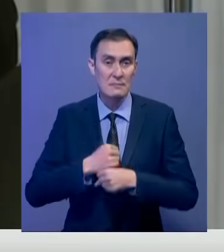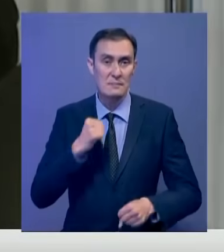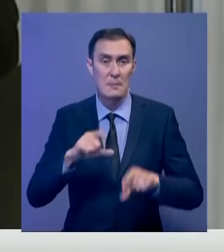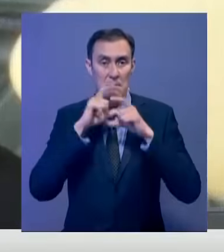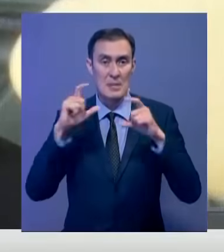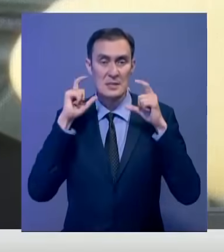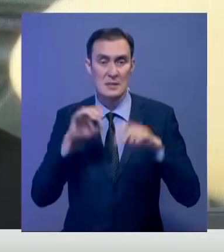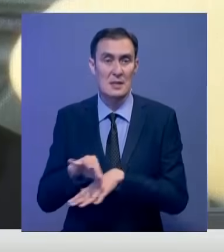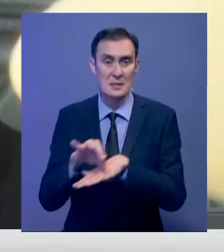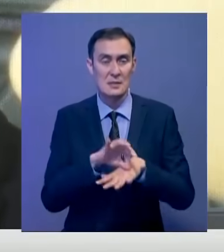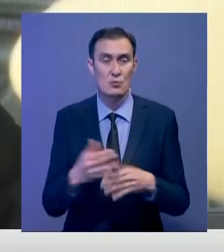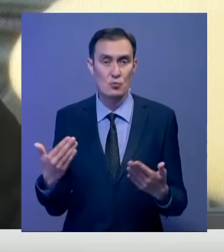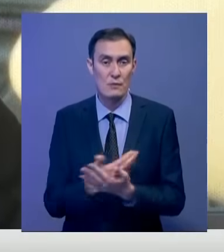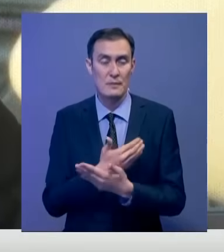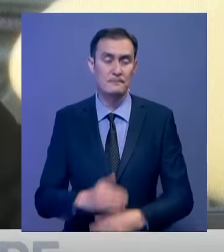обязательными.